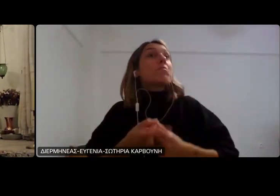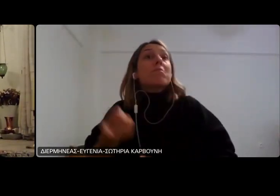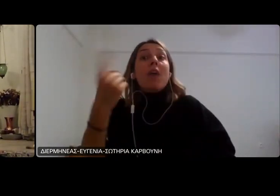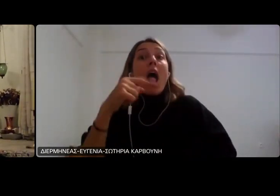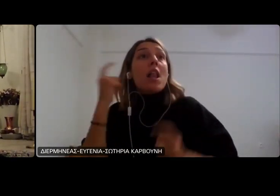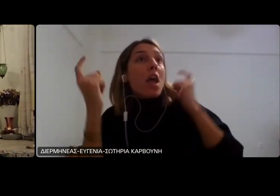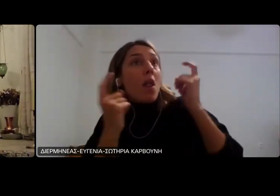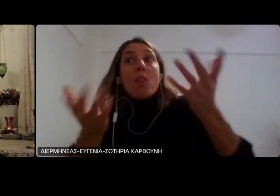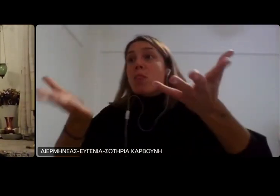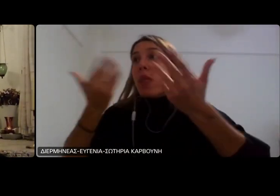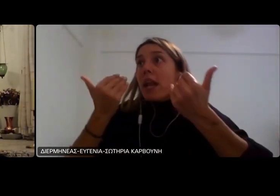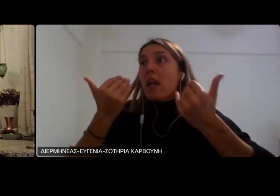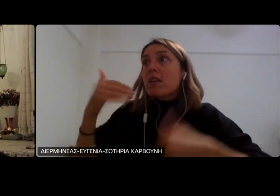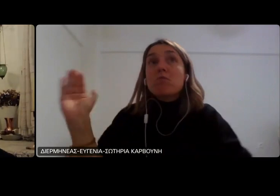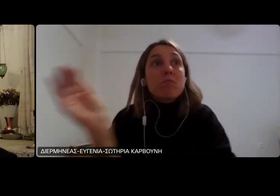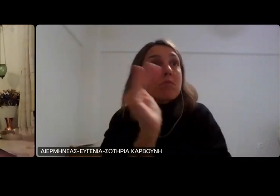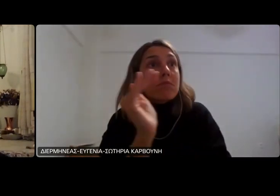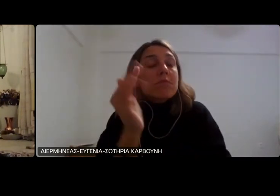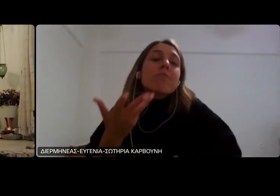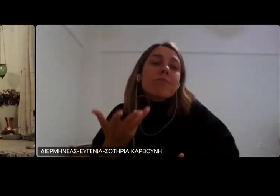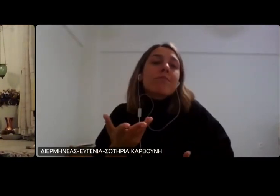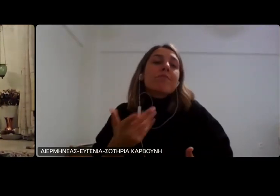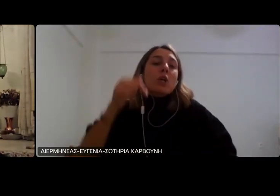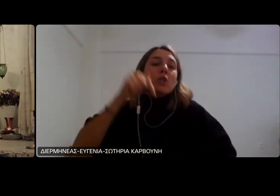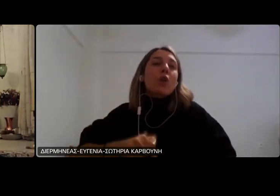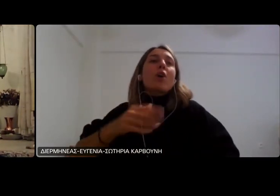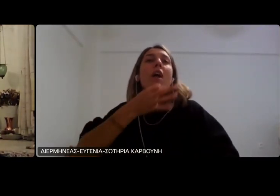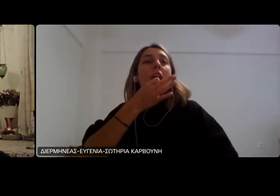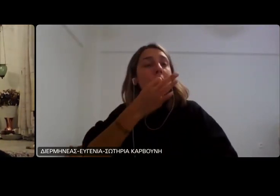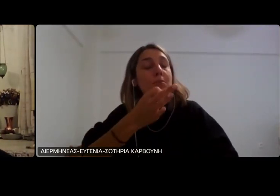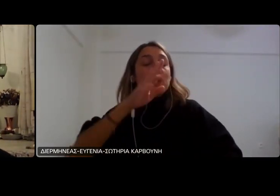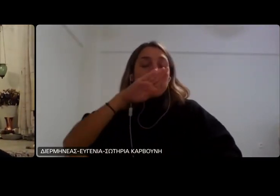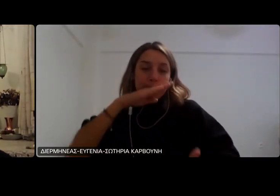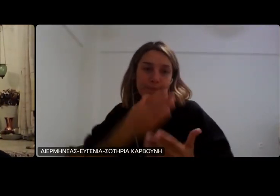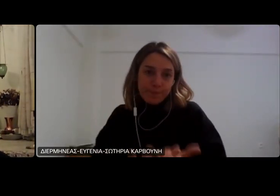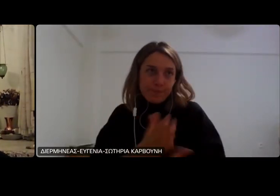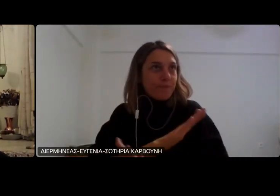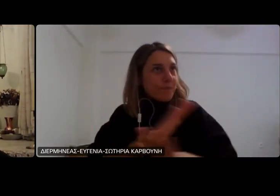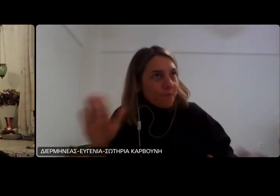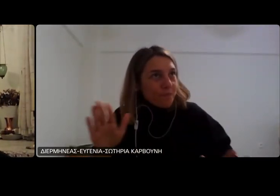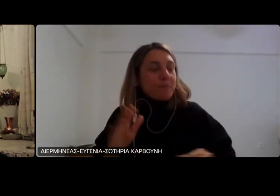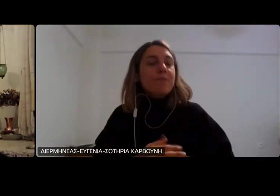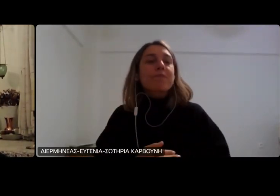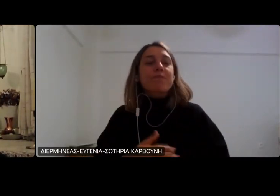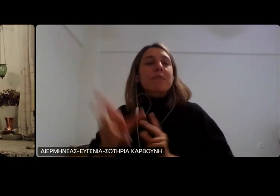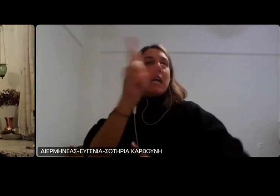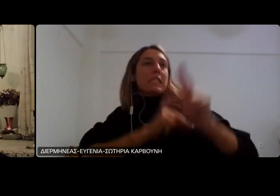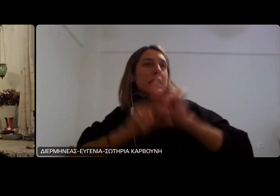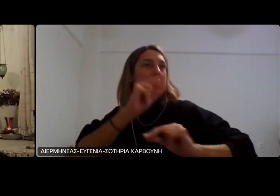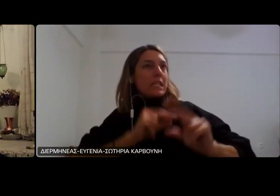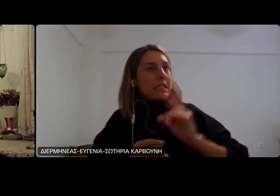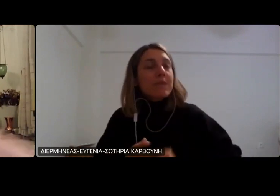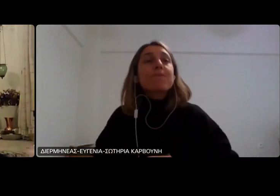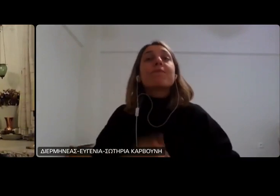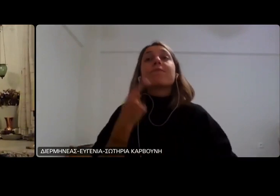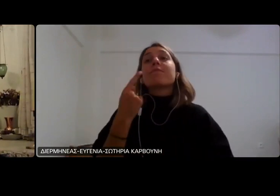χεράκι, επιθυμία, μπορούμε να πούμε ότι κλείνουμε αυτή την ανοιχτή συζήτηση, η οποία ήταν